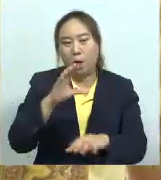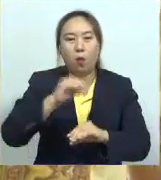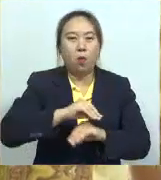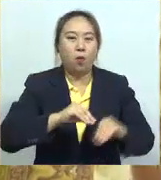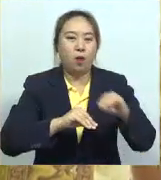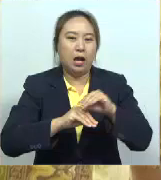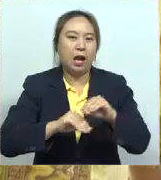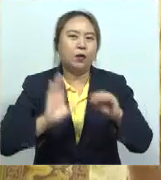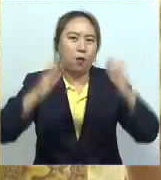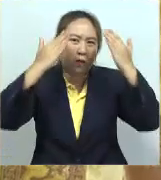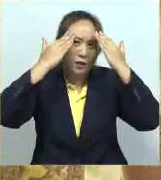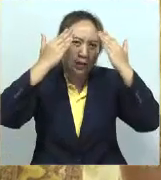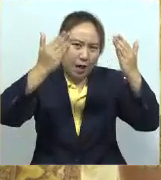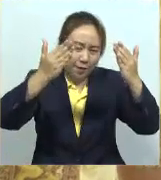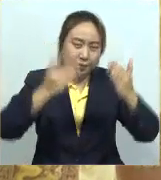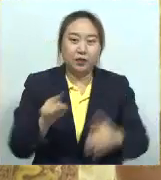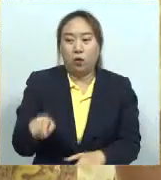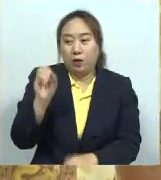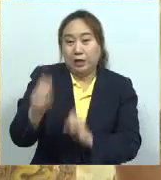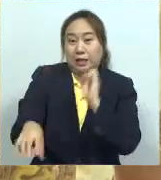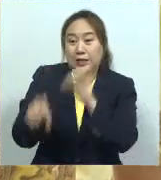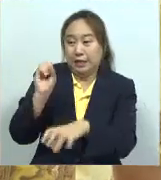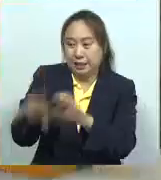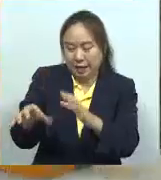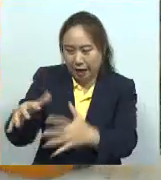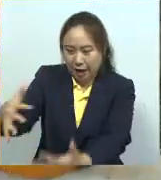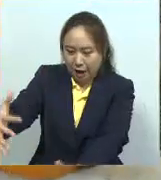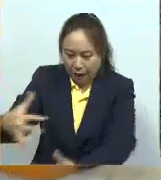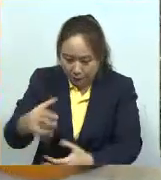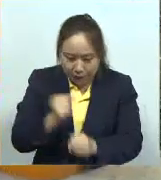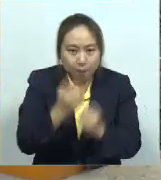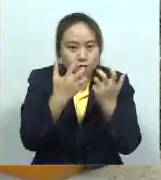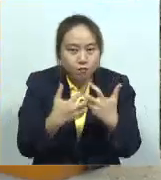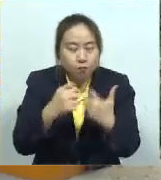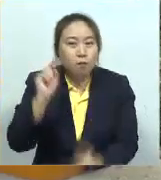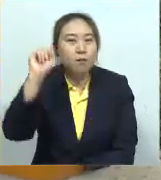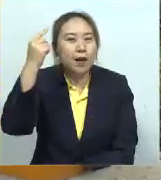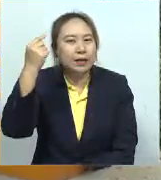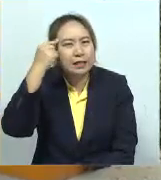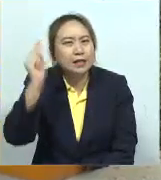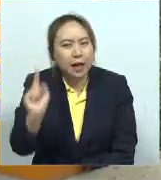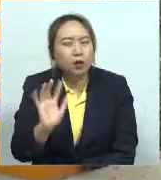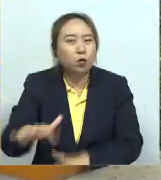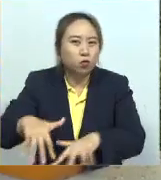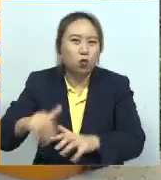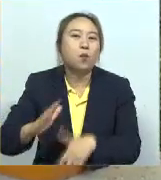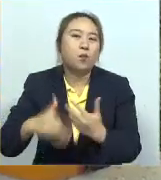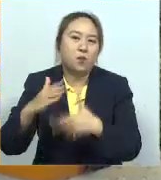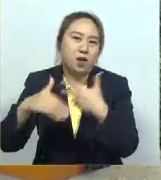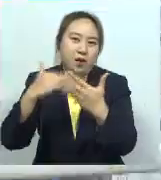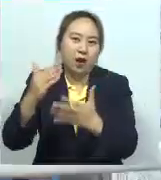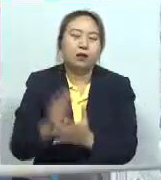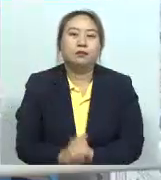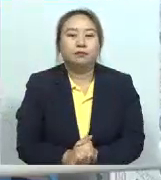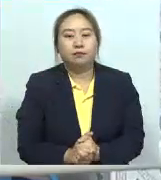ะวากัฟยาริยะขยะรีไซเคิลเปลี่ยนขยะเป็นกองบุญเกิดขึ้นจากแนวคิดในการพัฒนาชุมชนเชิงบูรณาการโดยไม่